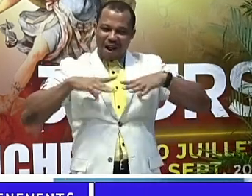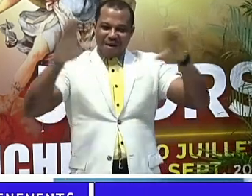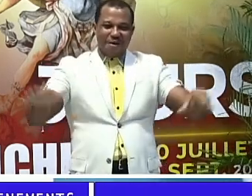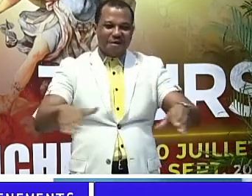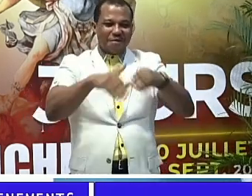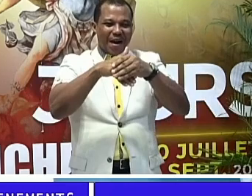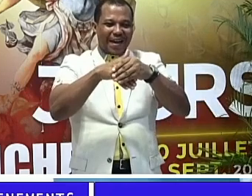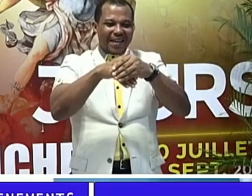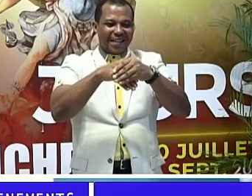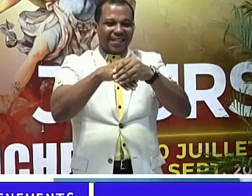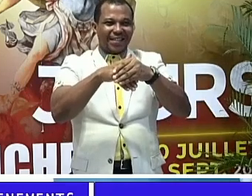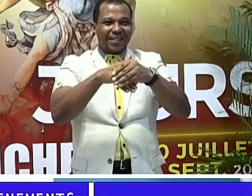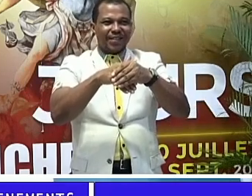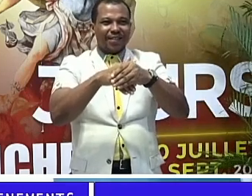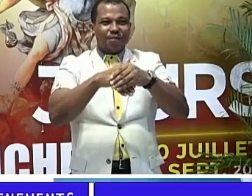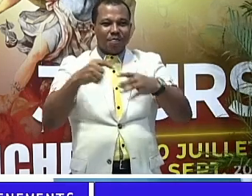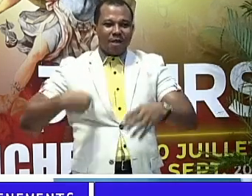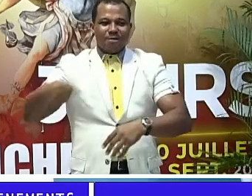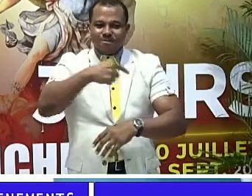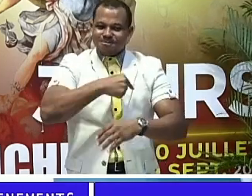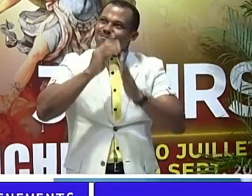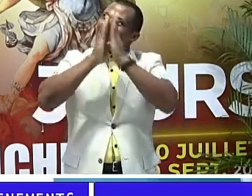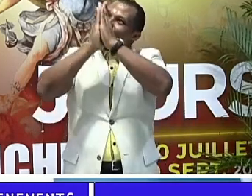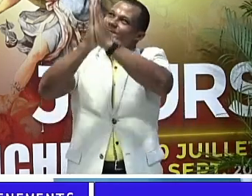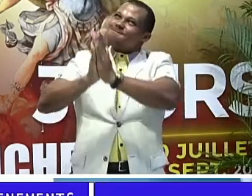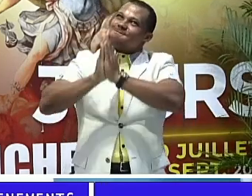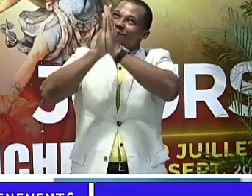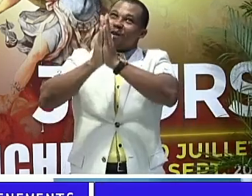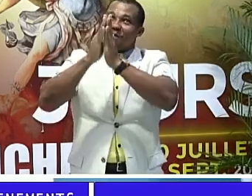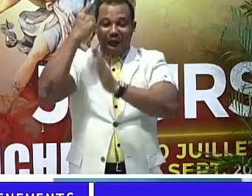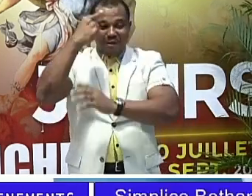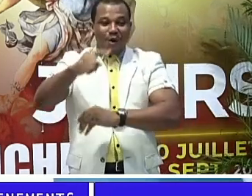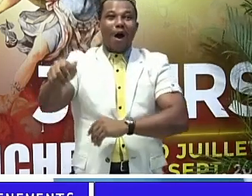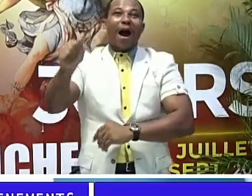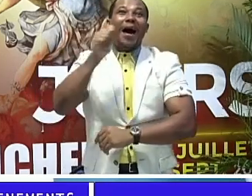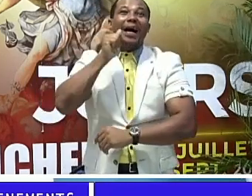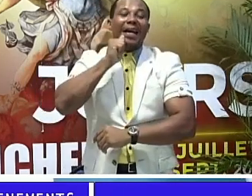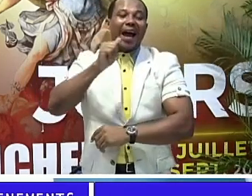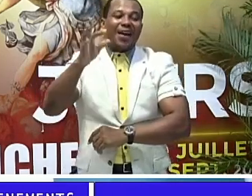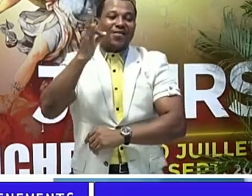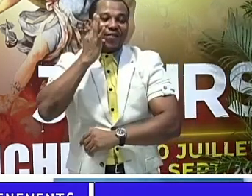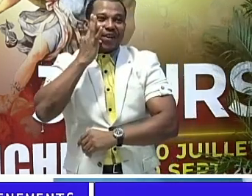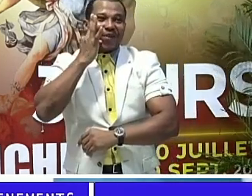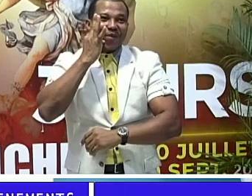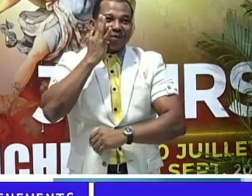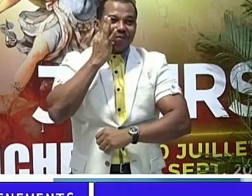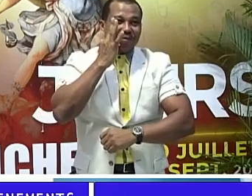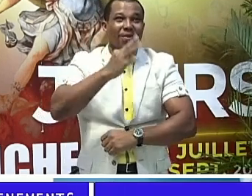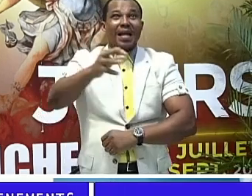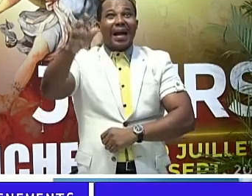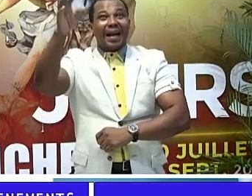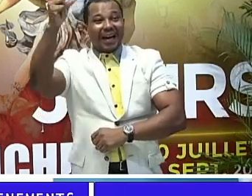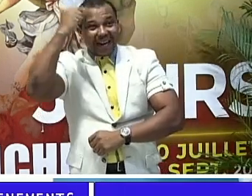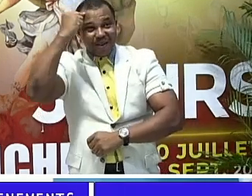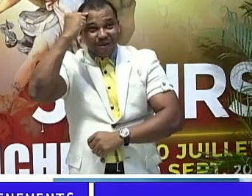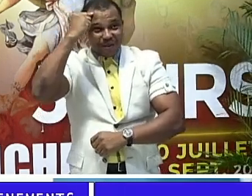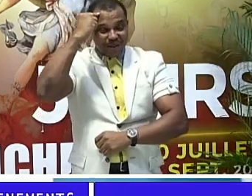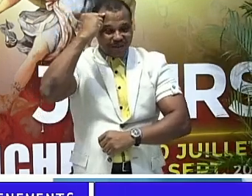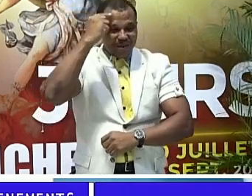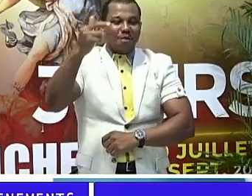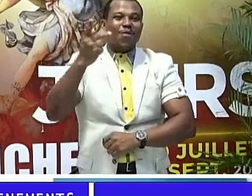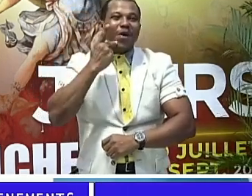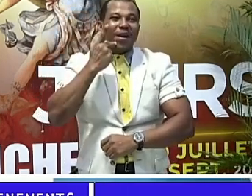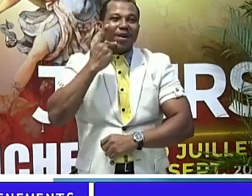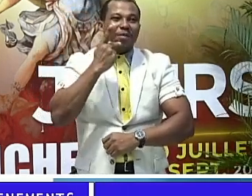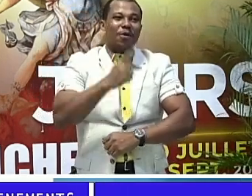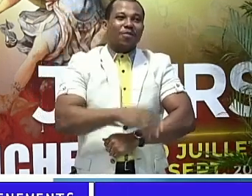mariage. La prière pour Ariel Forero, Bastien Grégory, Carl Polémon.